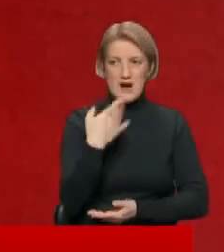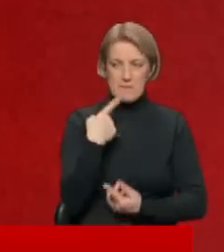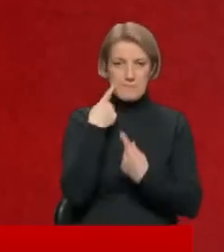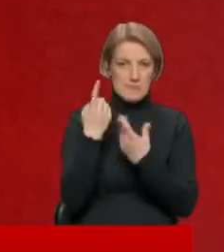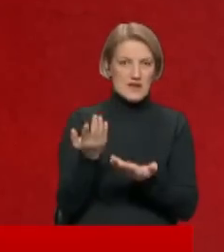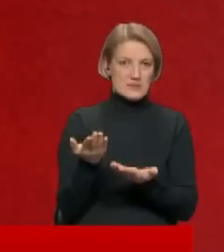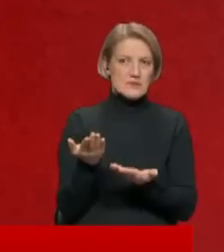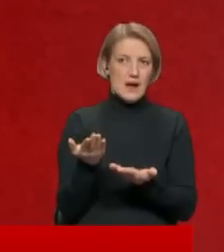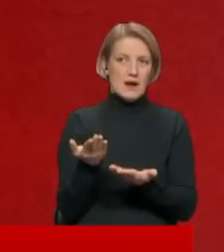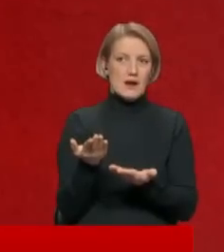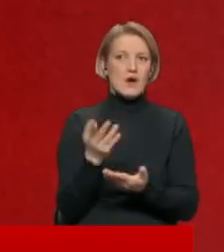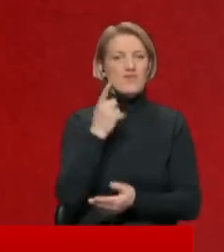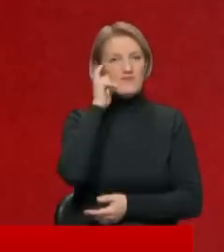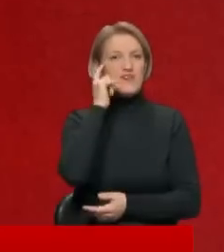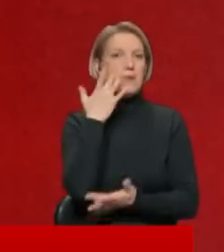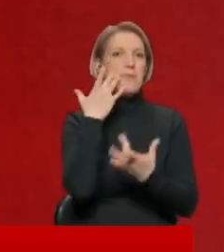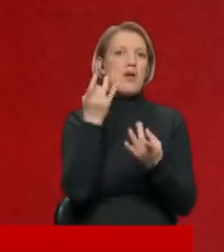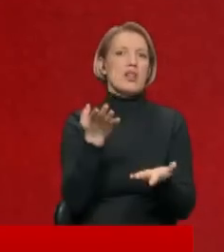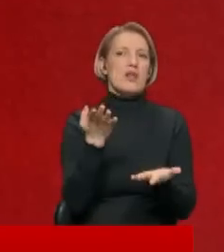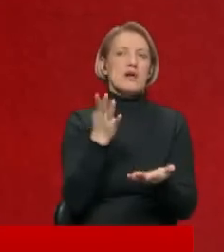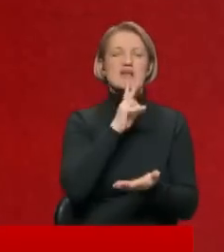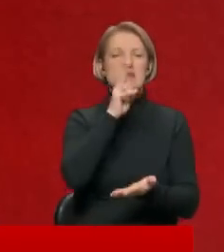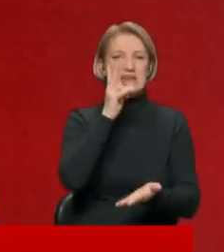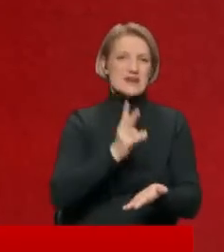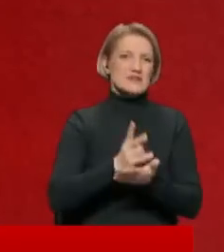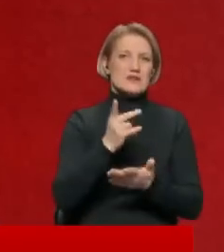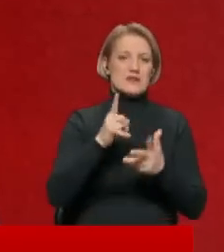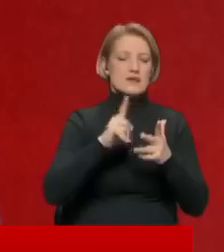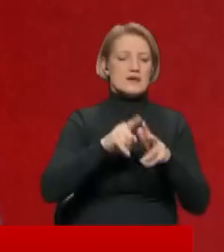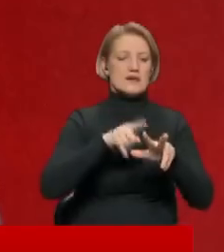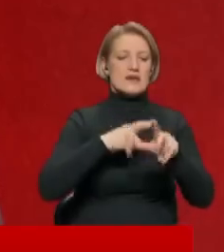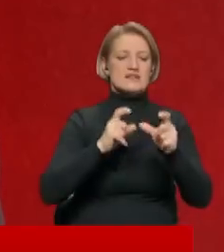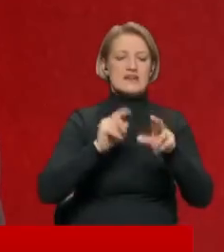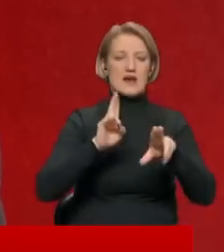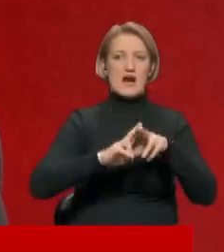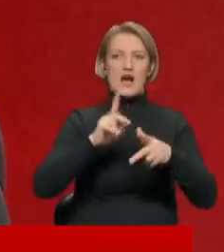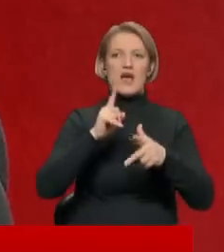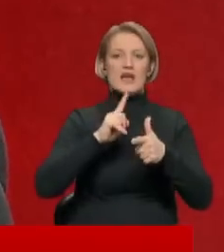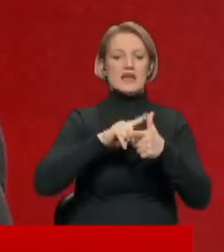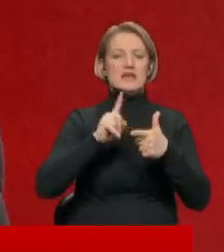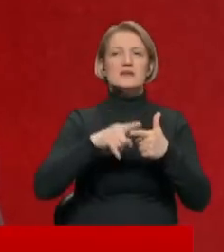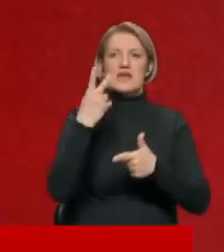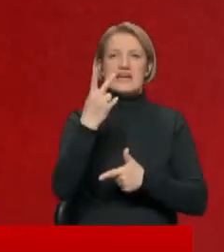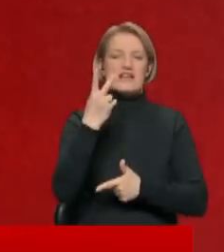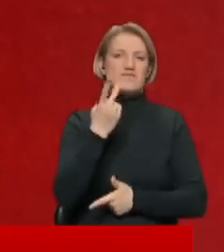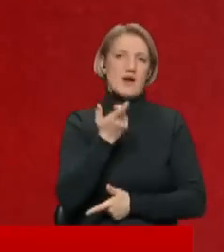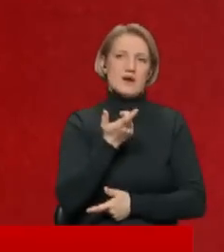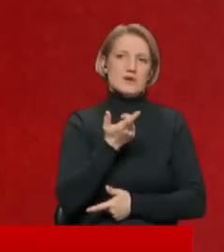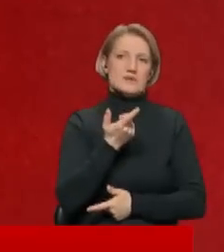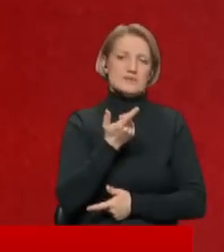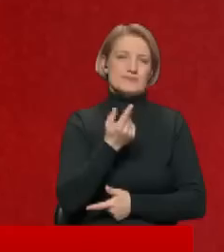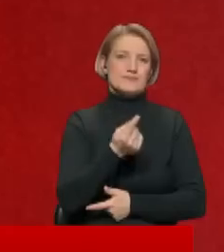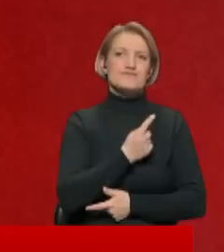baktığınızda görüş ortada ya çok net YSK Sayın Erdoğan iki kez mazbatı düzenlenmiş